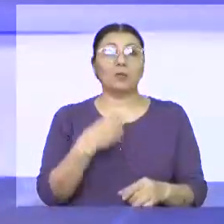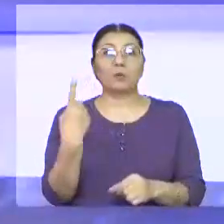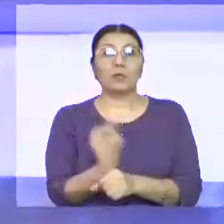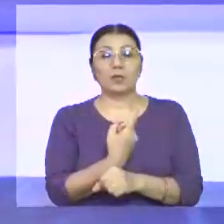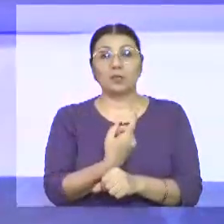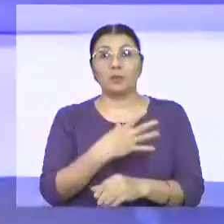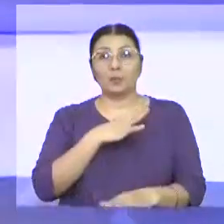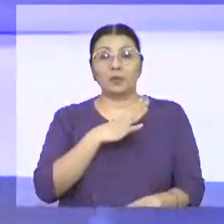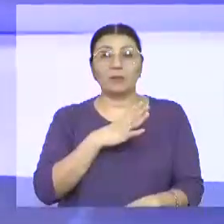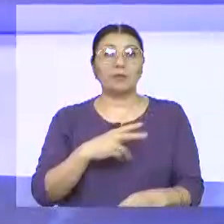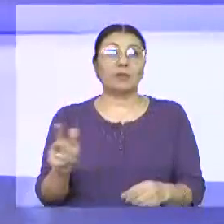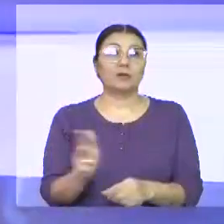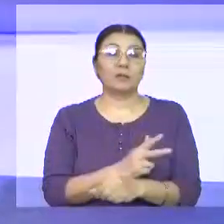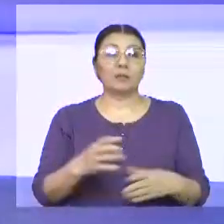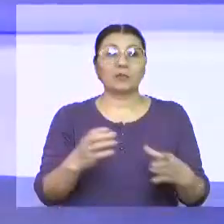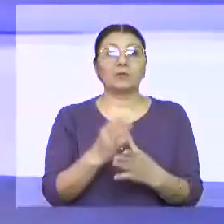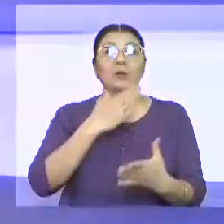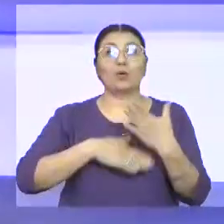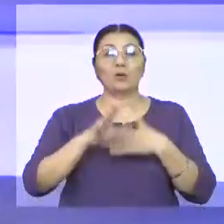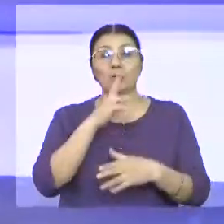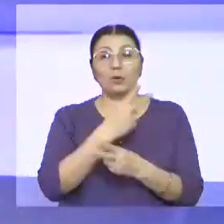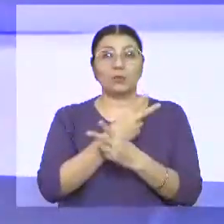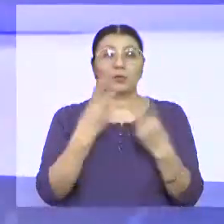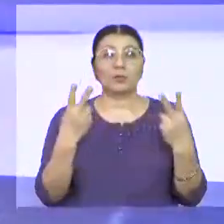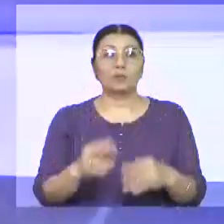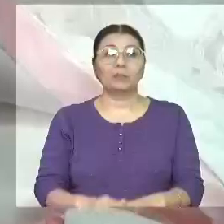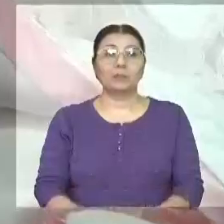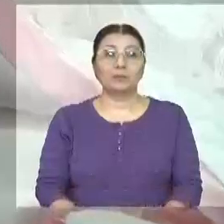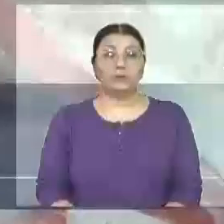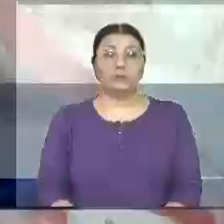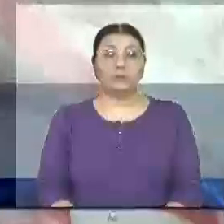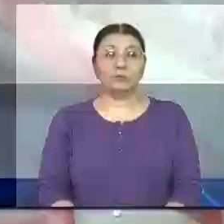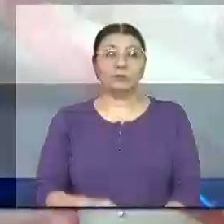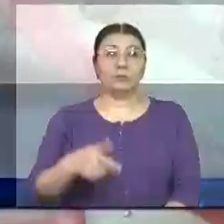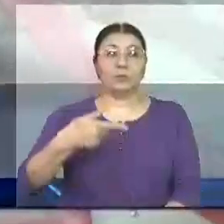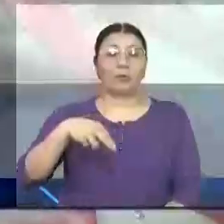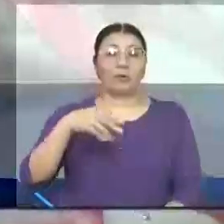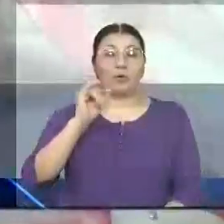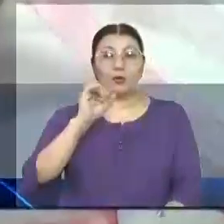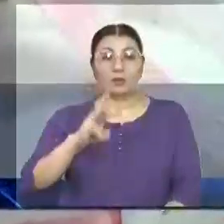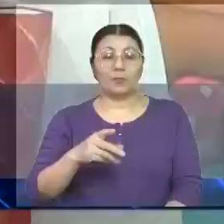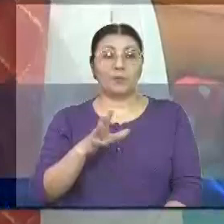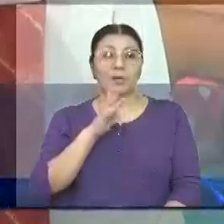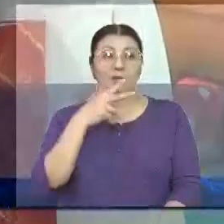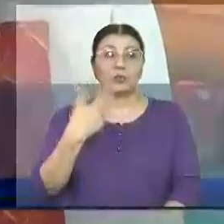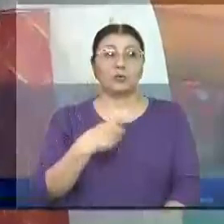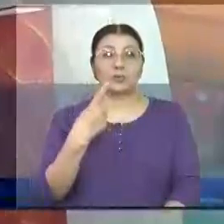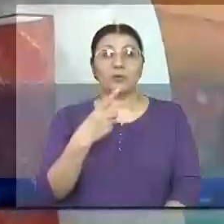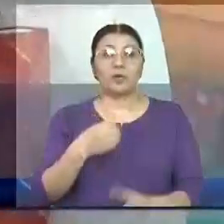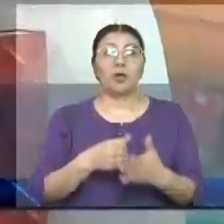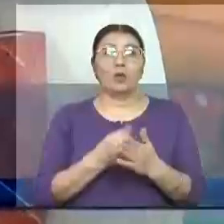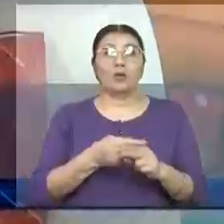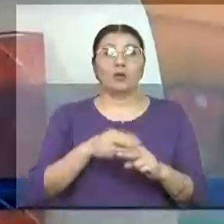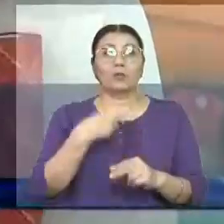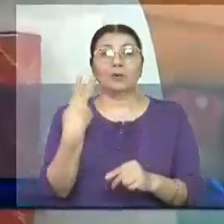отыр. Арнамыздың түсірілім тобы қуанышты сәтті көріп келді. Гүлсім Жолмұхамбетованың жасы 31-де, бұған дейін екі